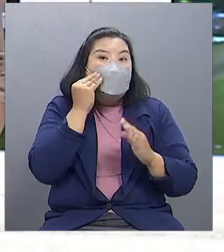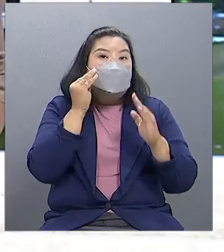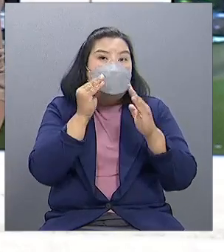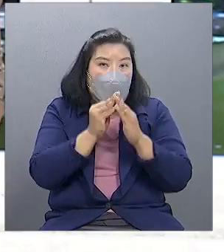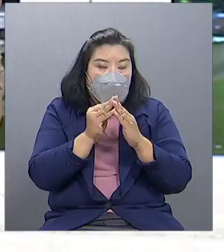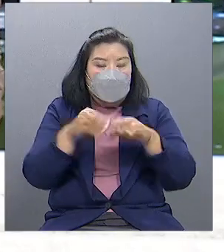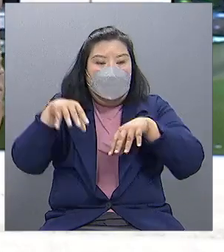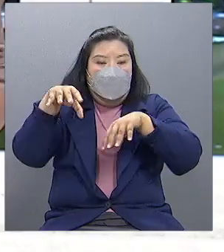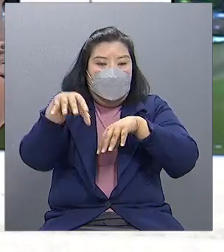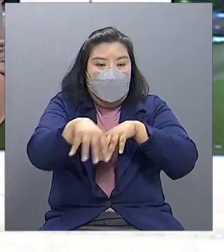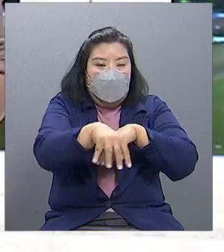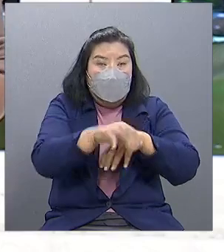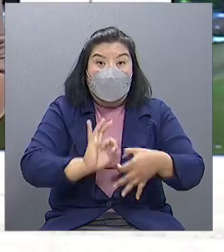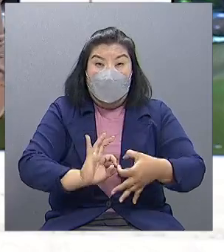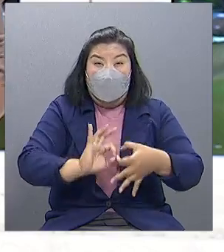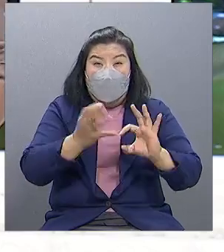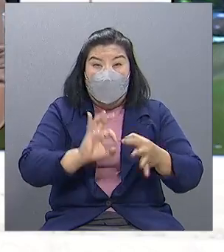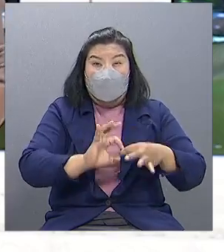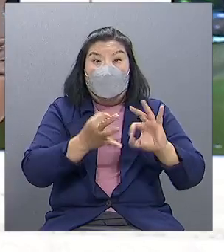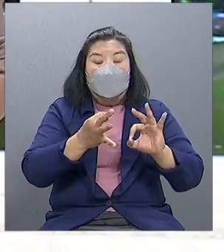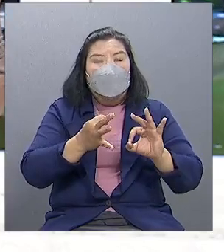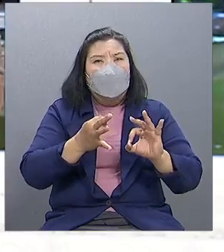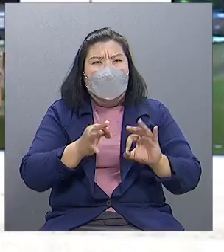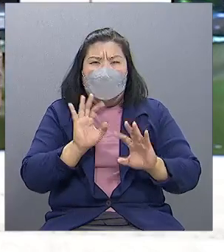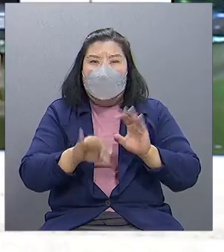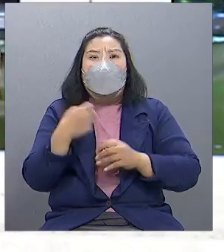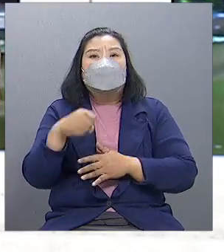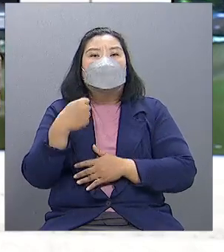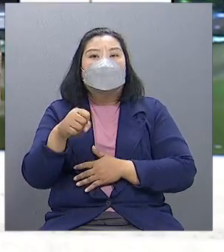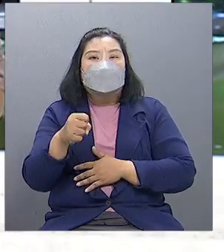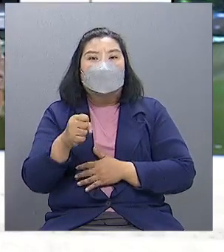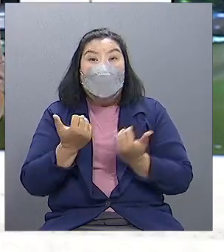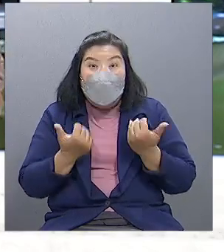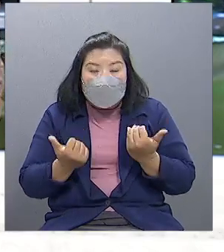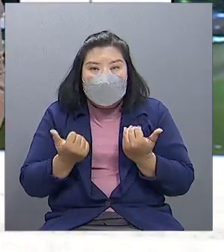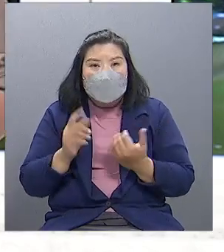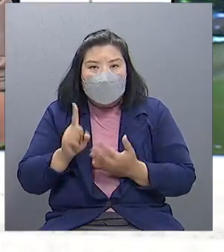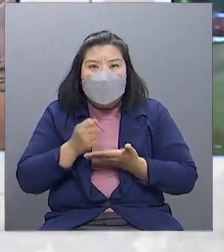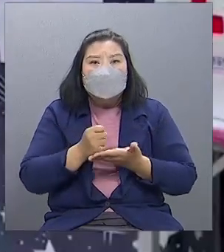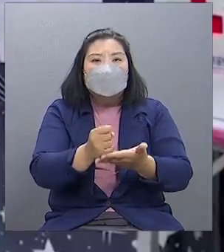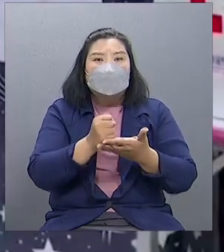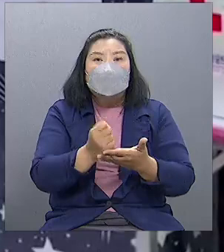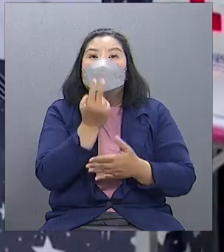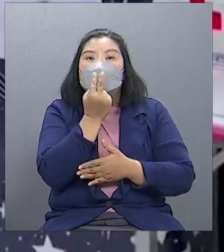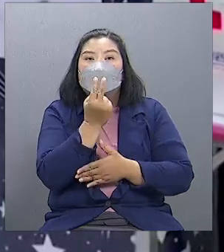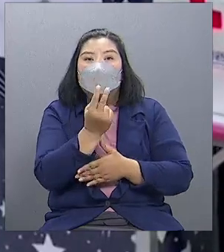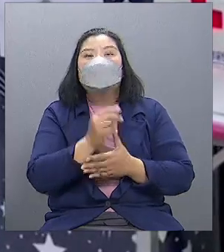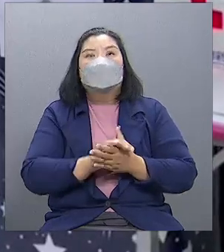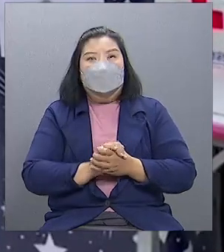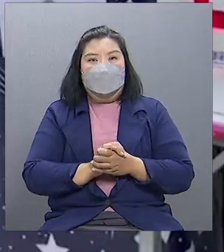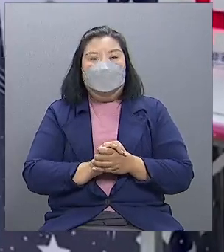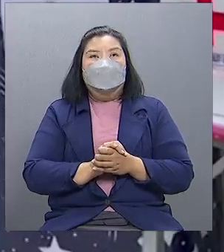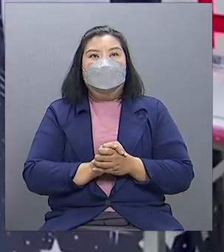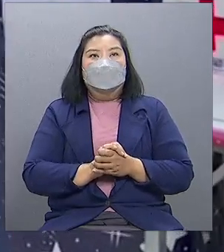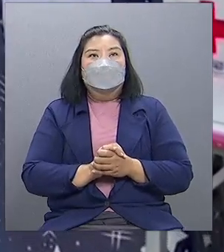หายเป็ 10 ธิหลังฆเรือนก็ต้องรัความชวยหลอจัหนวยงานท้องถิ่นไปดูภาษกินี้กันไป